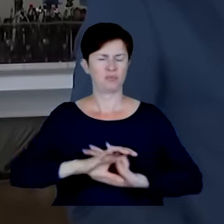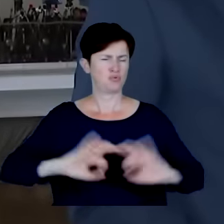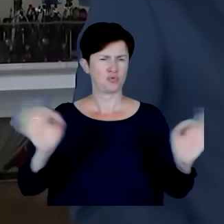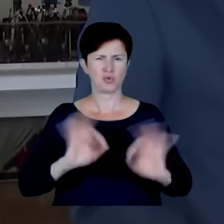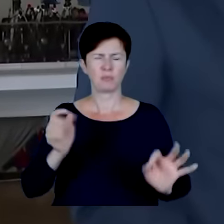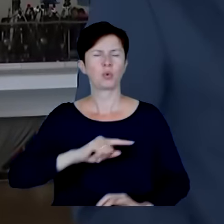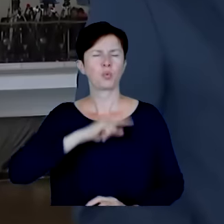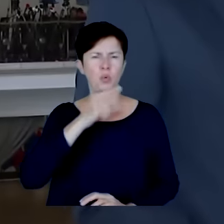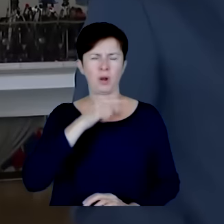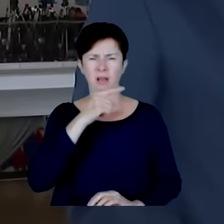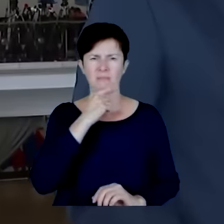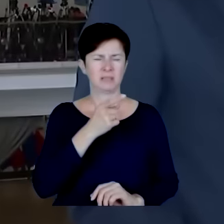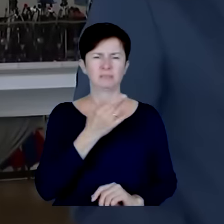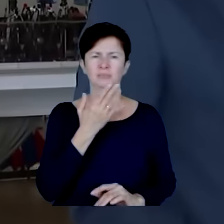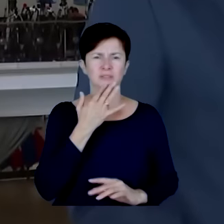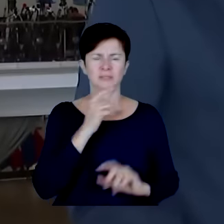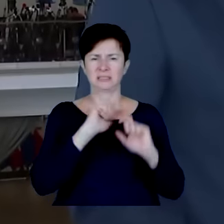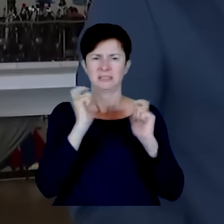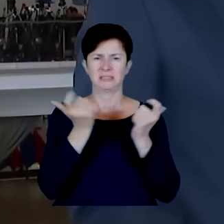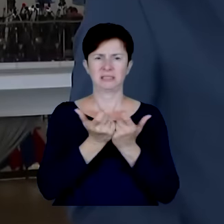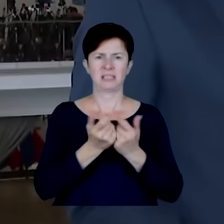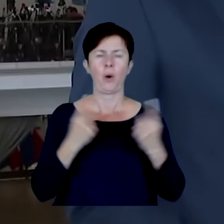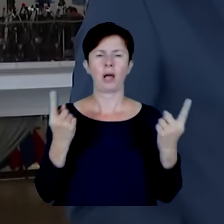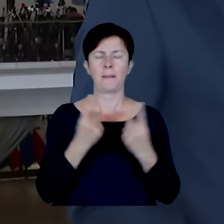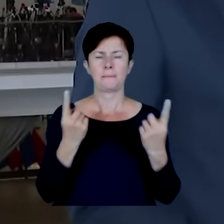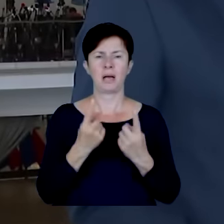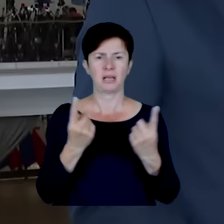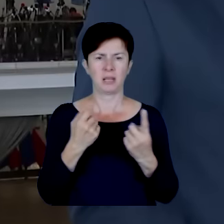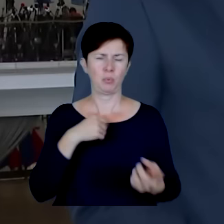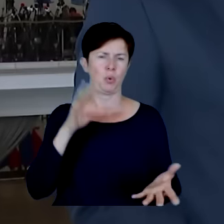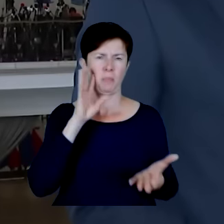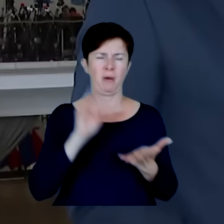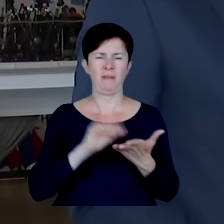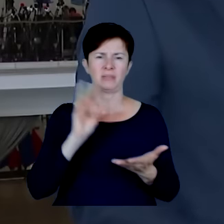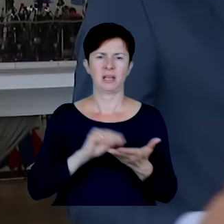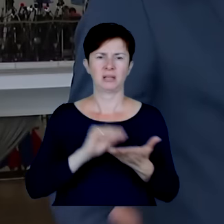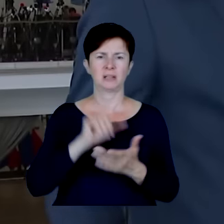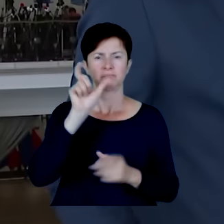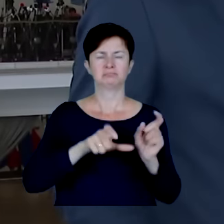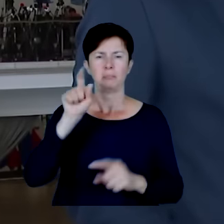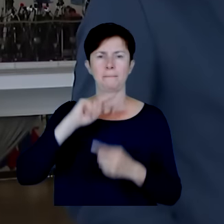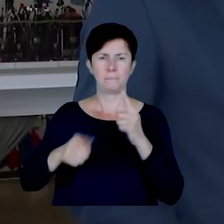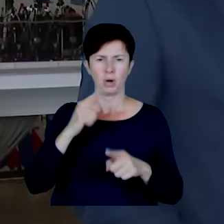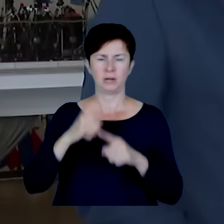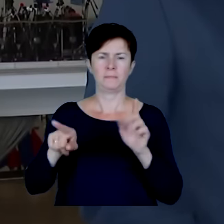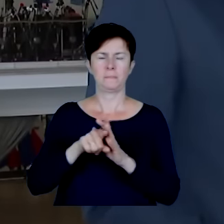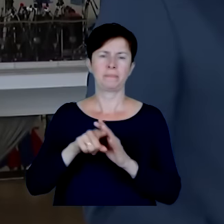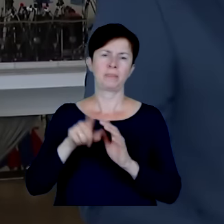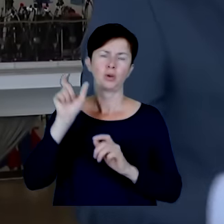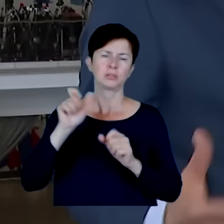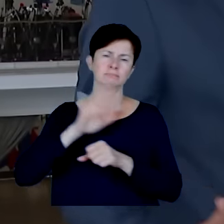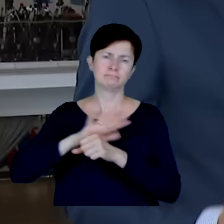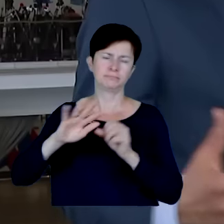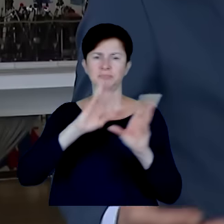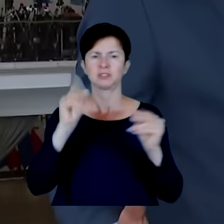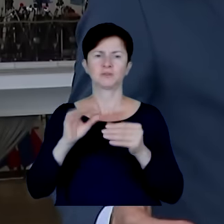kłamliwe oszczerstwa, które były przez całą kampanię powtarzane przez polityków i celebrytów związanych z Platformą Obywatelską,